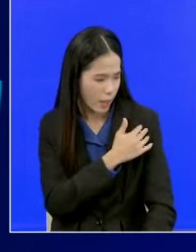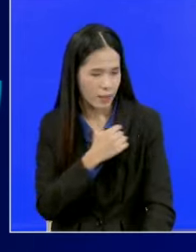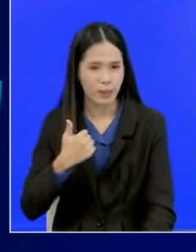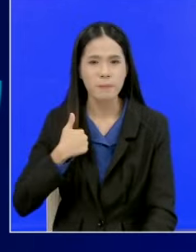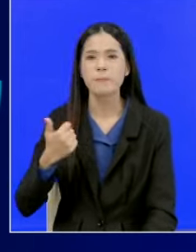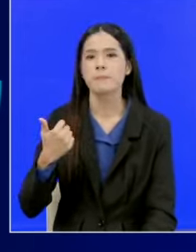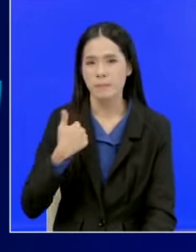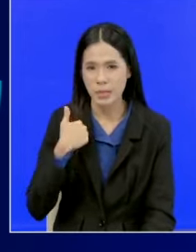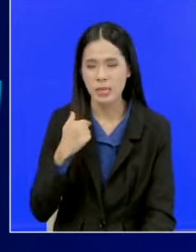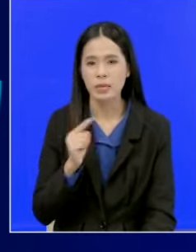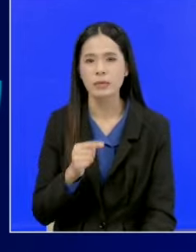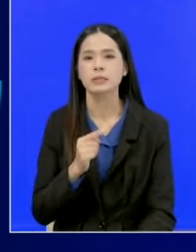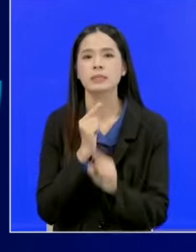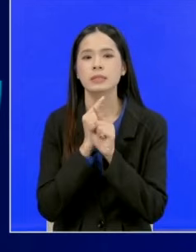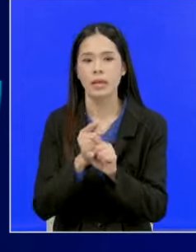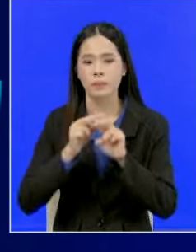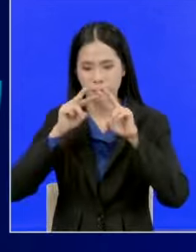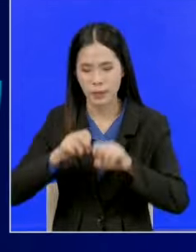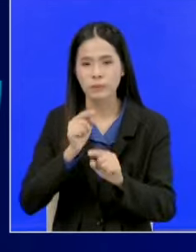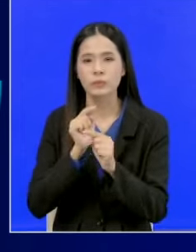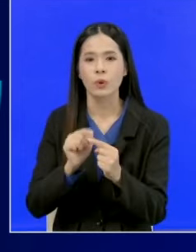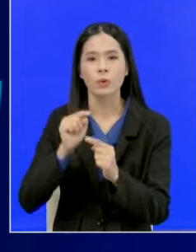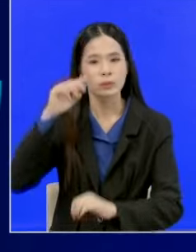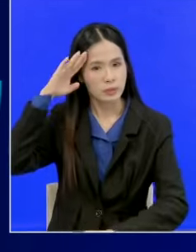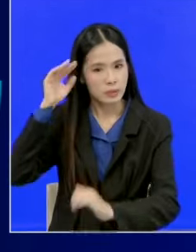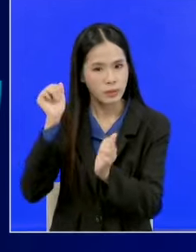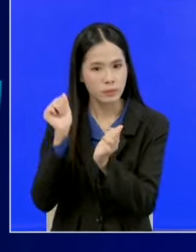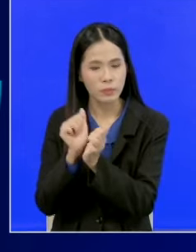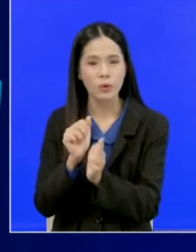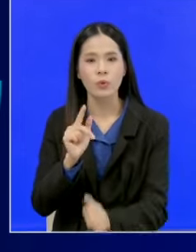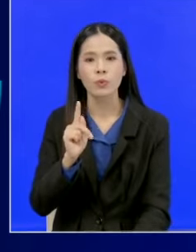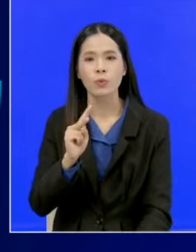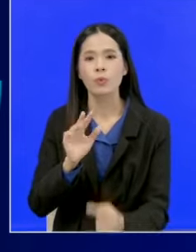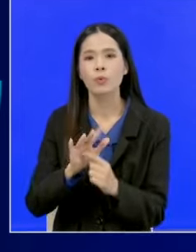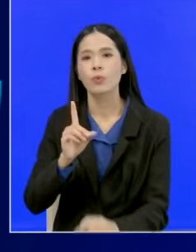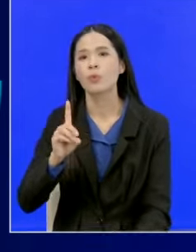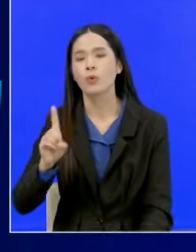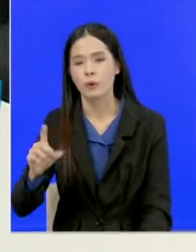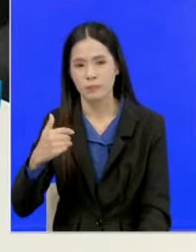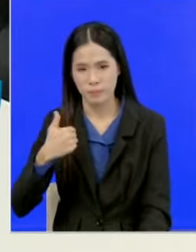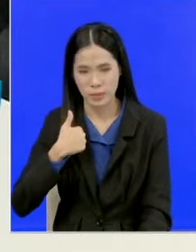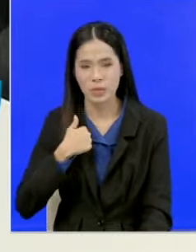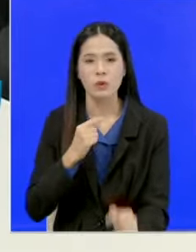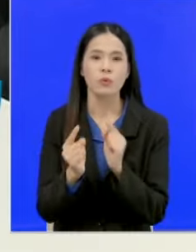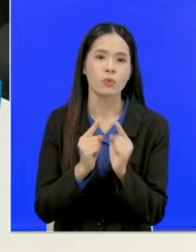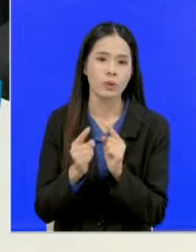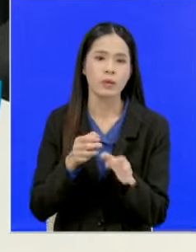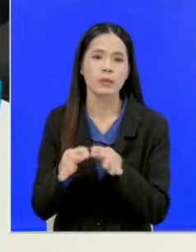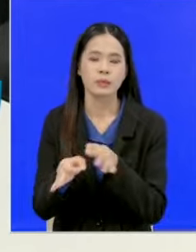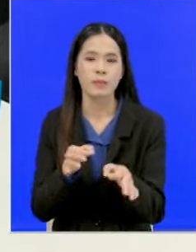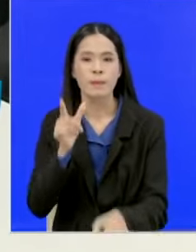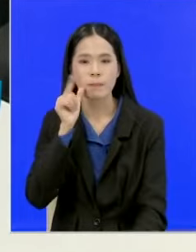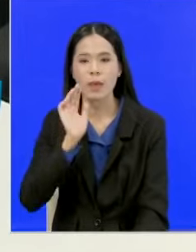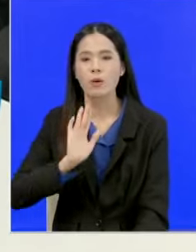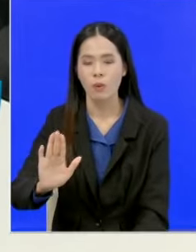แต่ว่าพอไปตามความคืบหน้าทางคดีที่โรงพักผู้กำกับการสภ.คูคตบอกว่าก็มีการพูดคุยชี้แจงกับแม่ของเด็ก